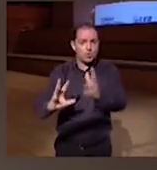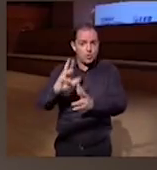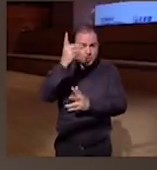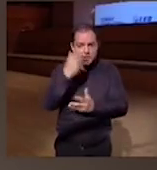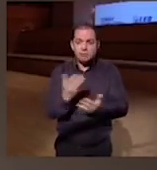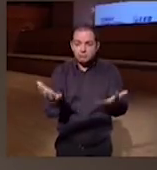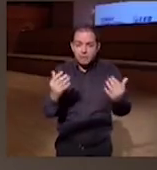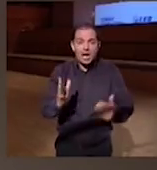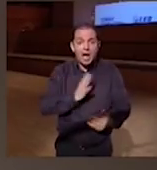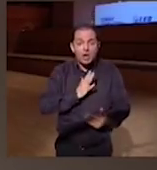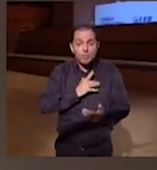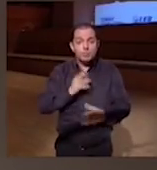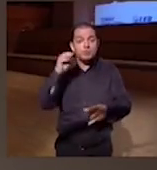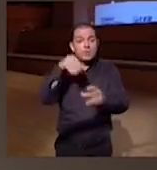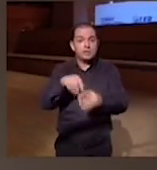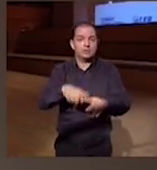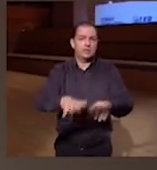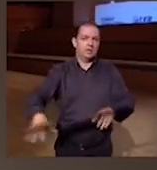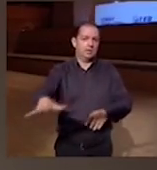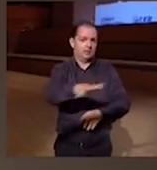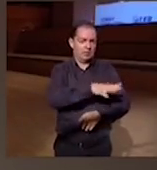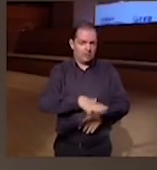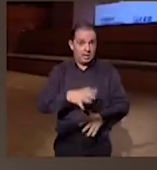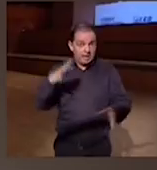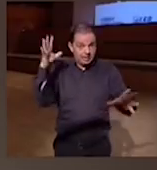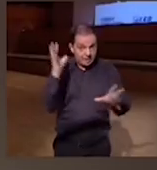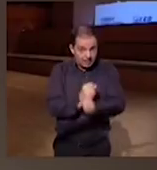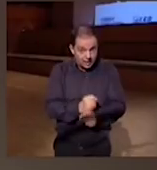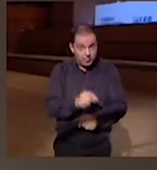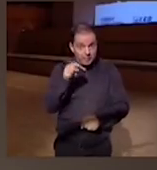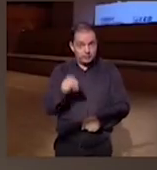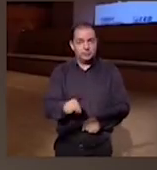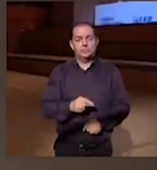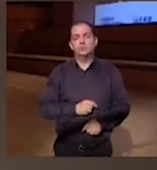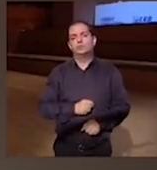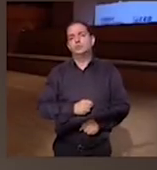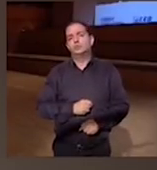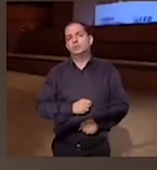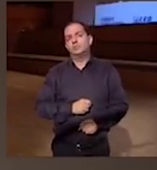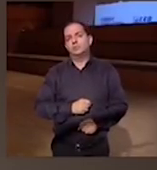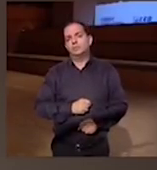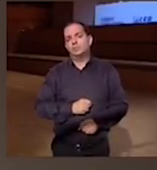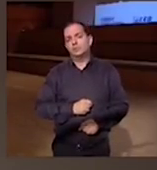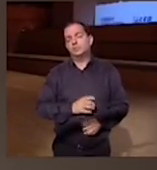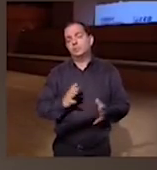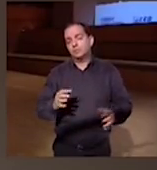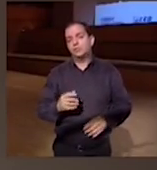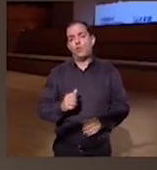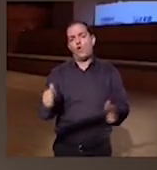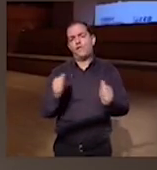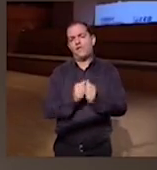αυτής της χώρας. Για να γίνει αυτό πράξη, και πιστεύω ότι ο φίλος